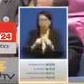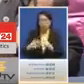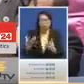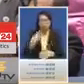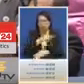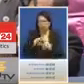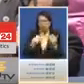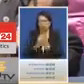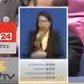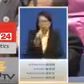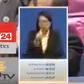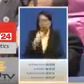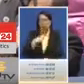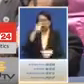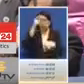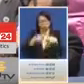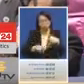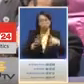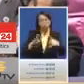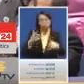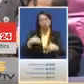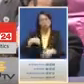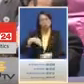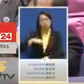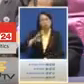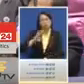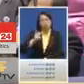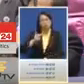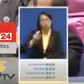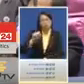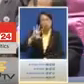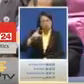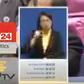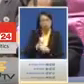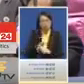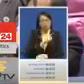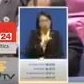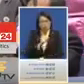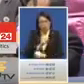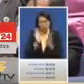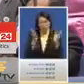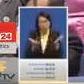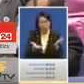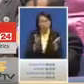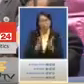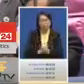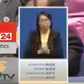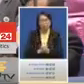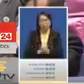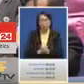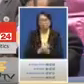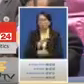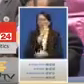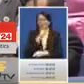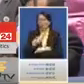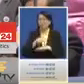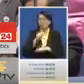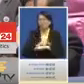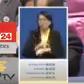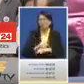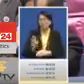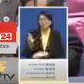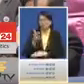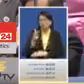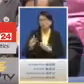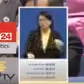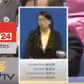ครับแล้วนิตินัยพระบรมราชโองการชัดไหมครับนี่ถ้าท่านประธานอนุญาตให้ผมฉายคลิปจ